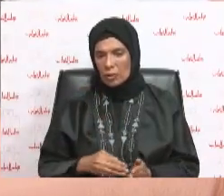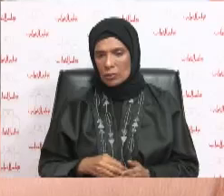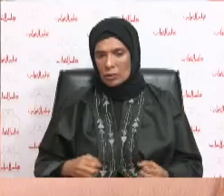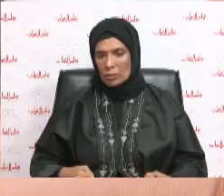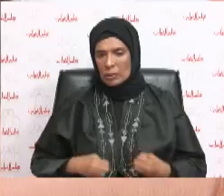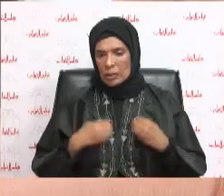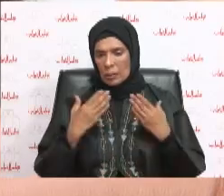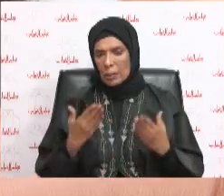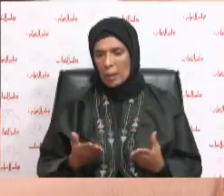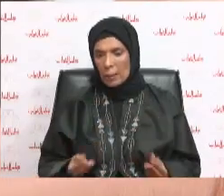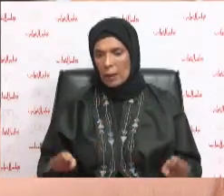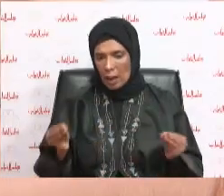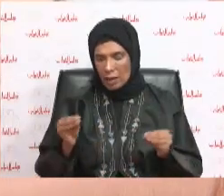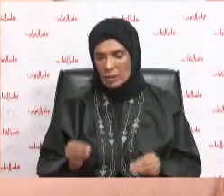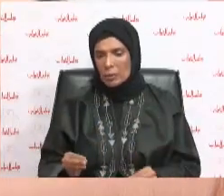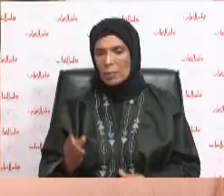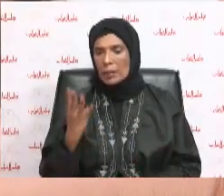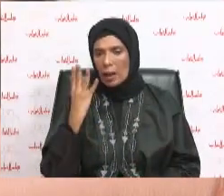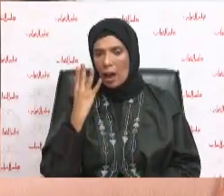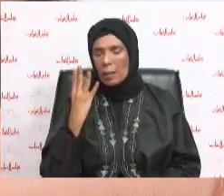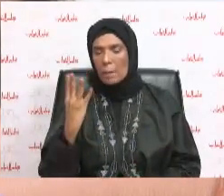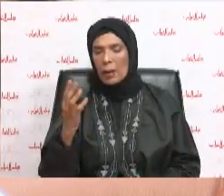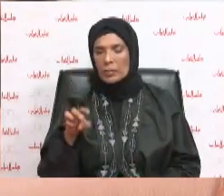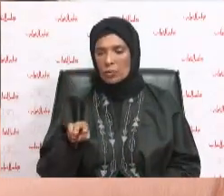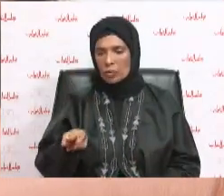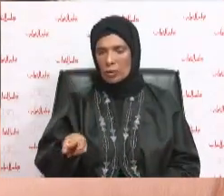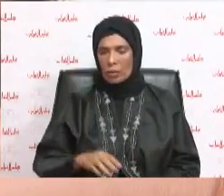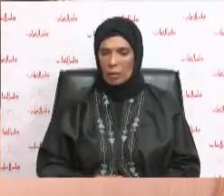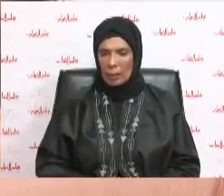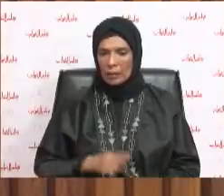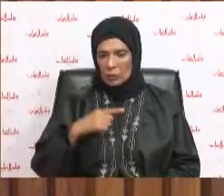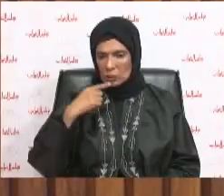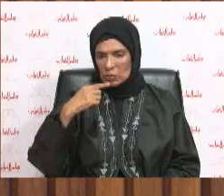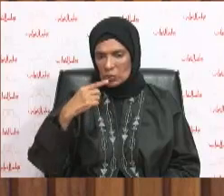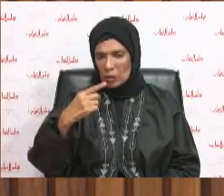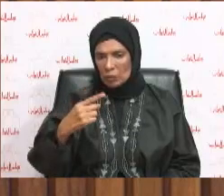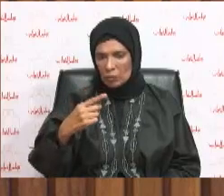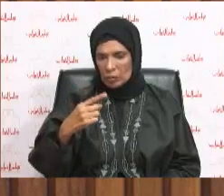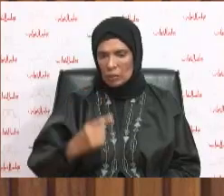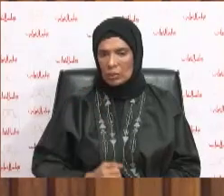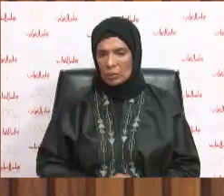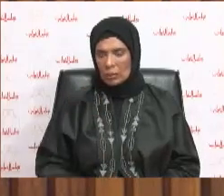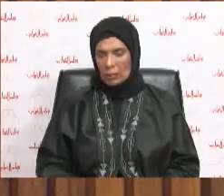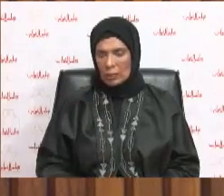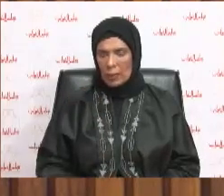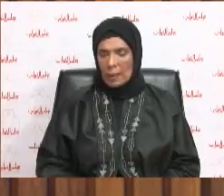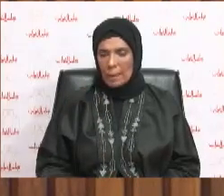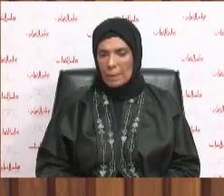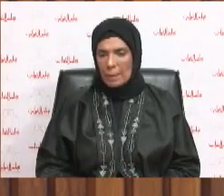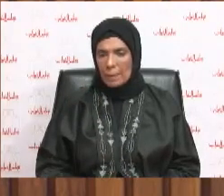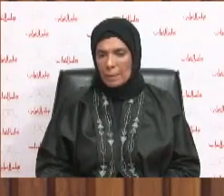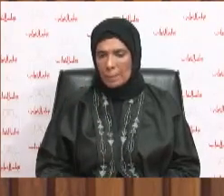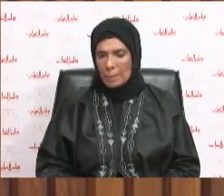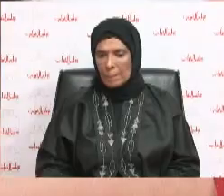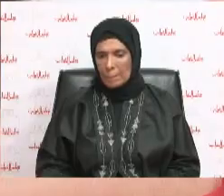حياة كريمة أزيد من 4000؟ ليش؟ وإحنا نتكلم عن الحد الأدنى للمعيشة بالنسبة حق